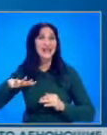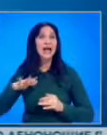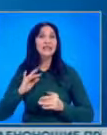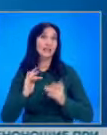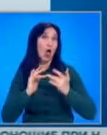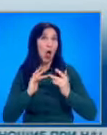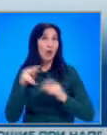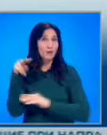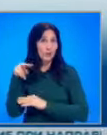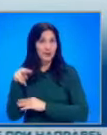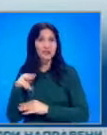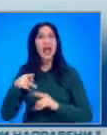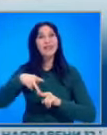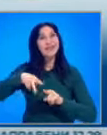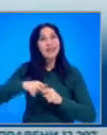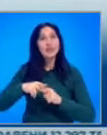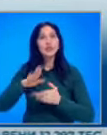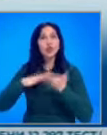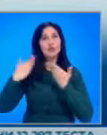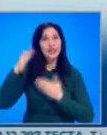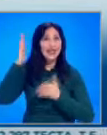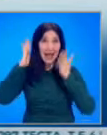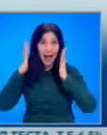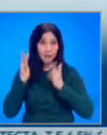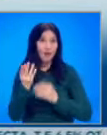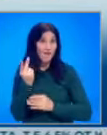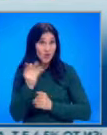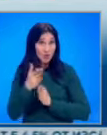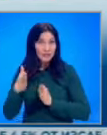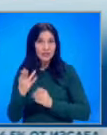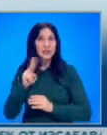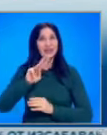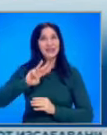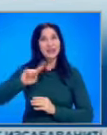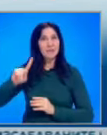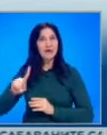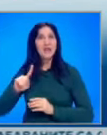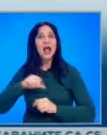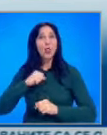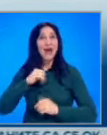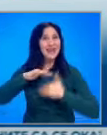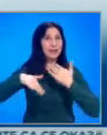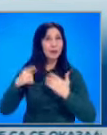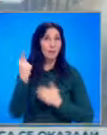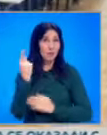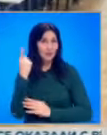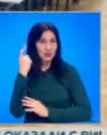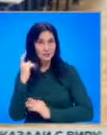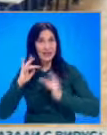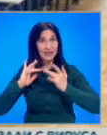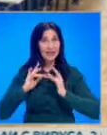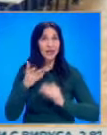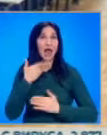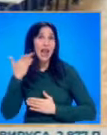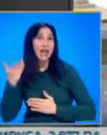В Техническия университет в Габрово вторият семестър започва на 31 януари хибридно. Първо стартират онлайн лекциите, а на 8